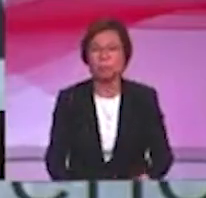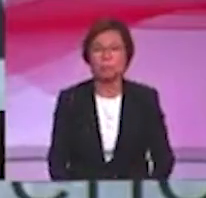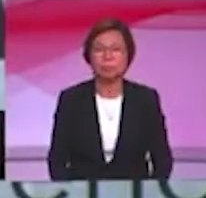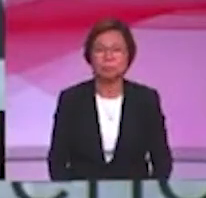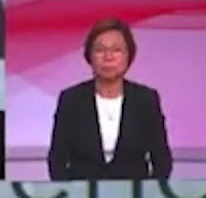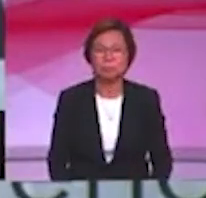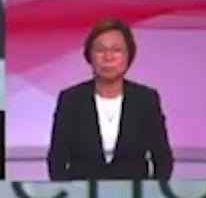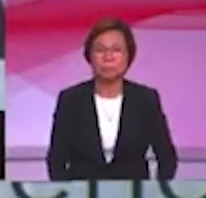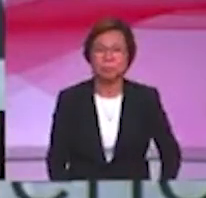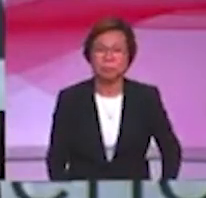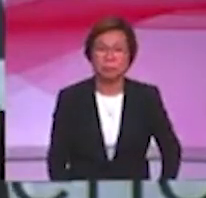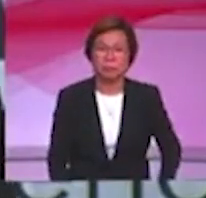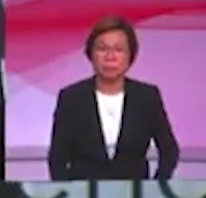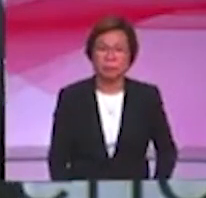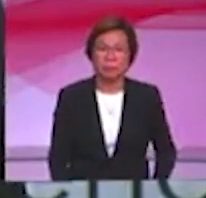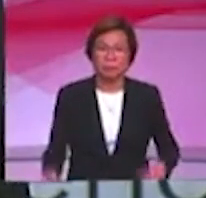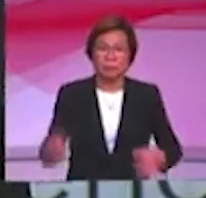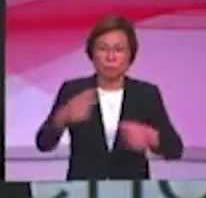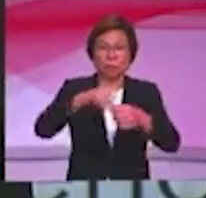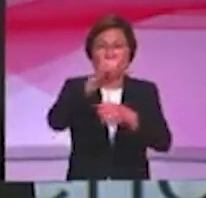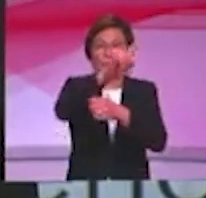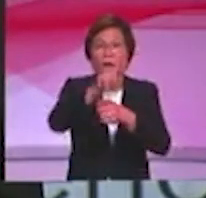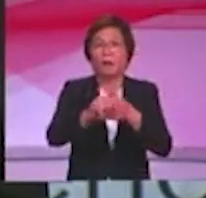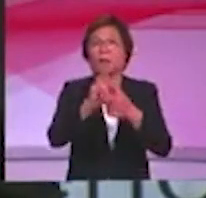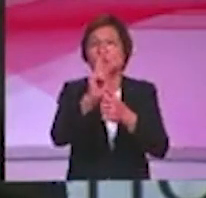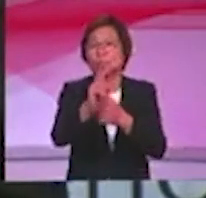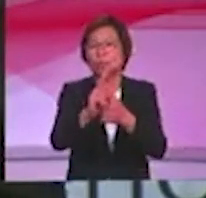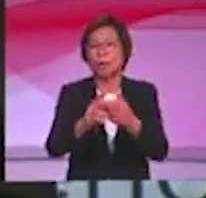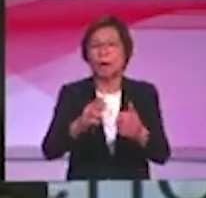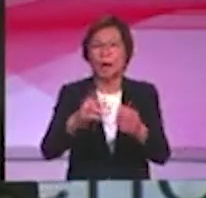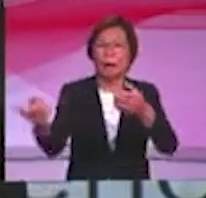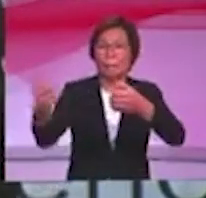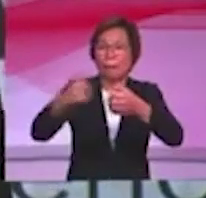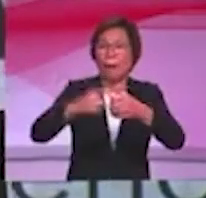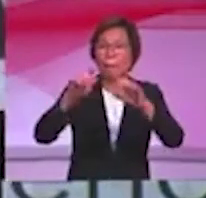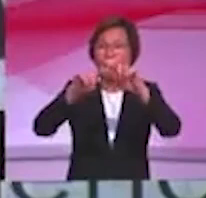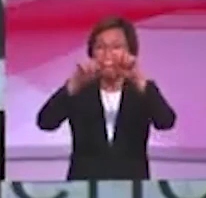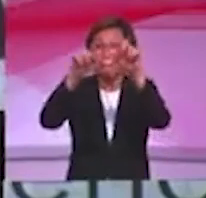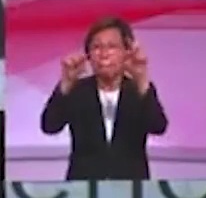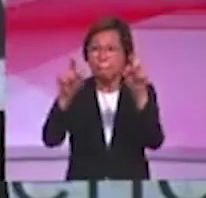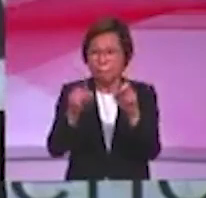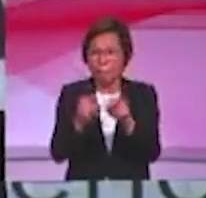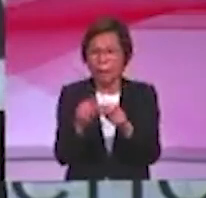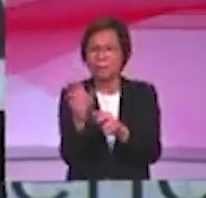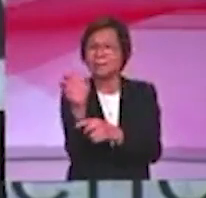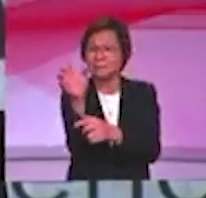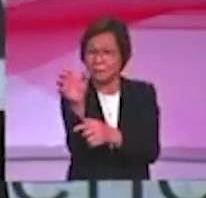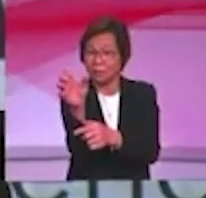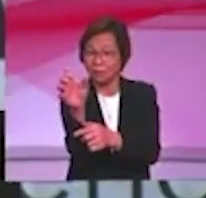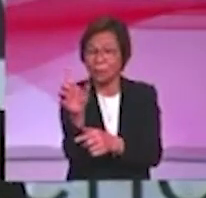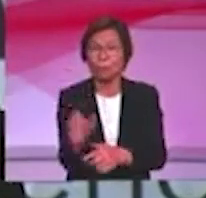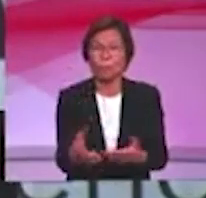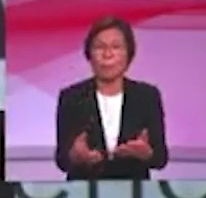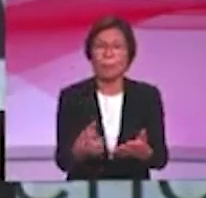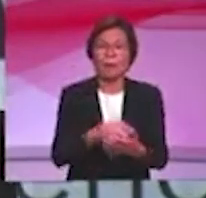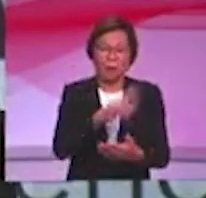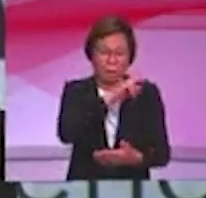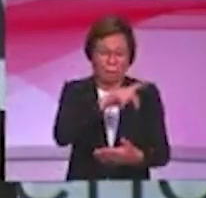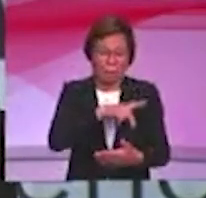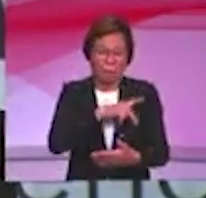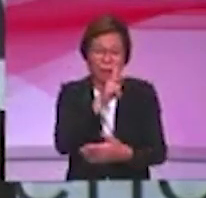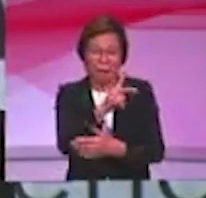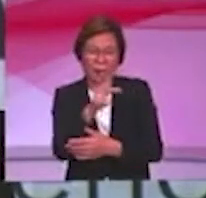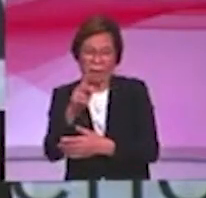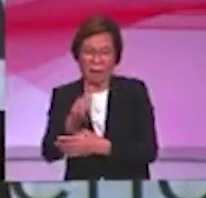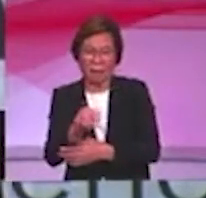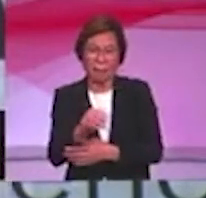iaitu mengenai Mais Sejahtera. Jadi kalau kita lihat Mais Sejahtera ini kepunyaan Kementerian Kesihatan.